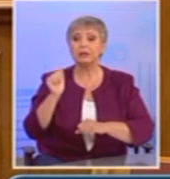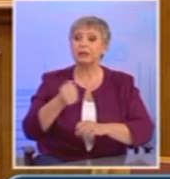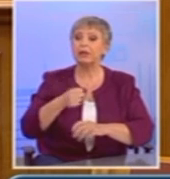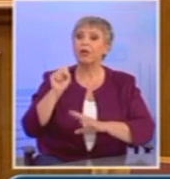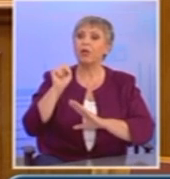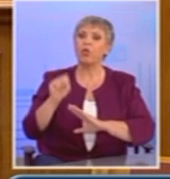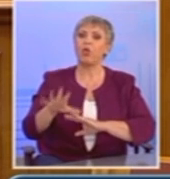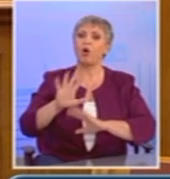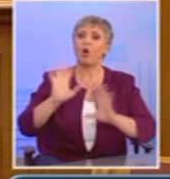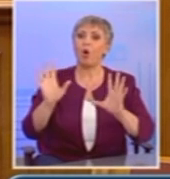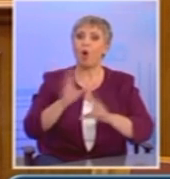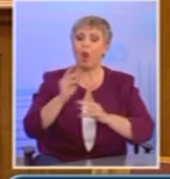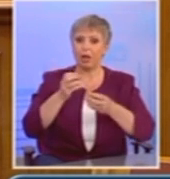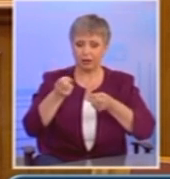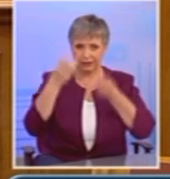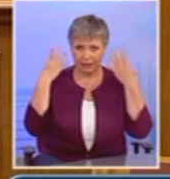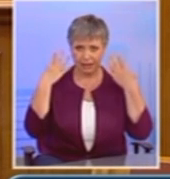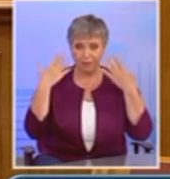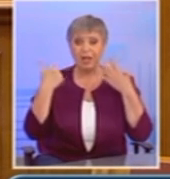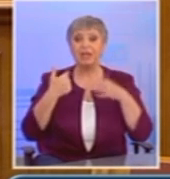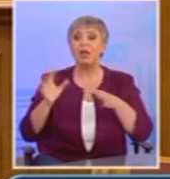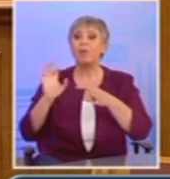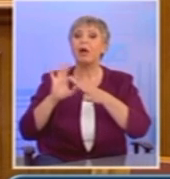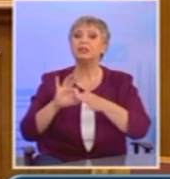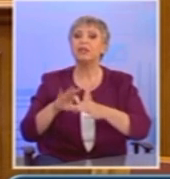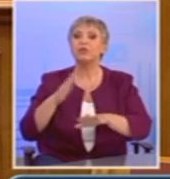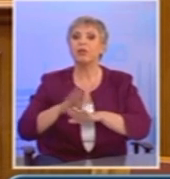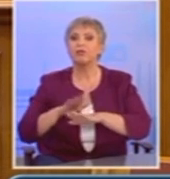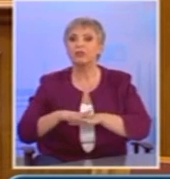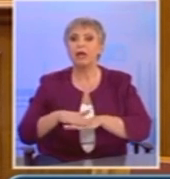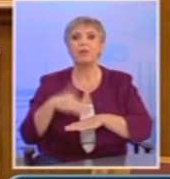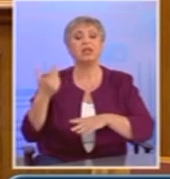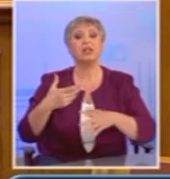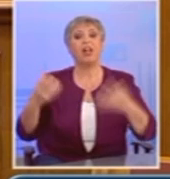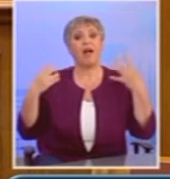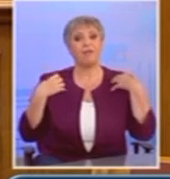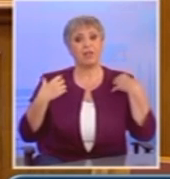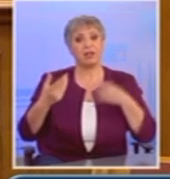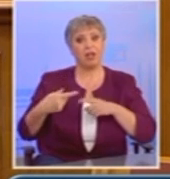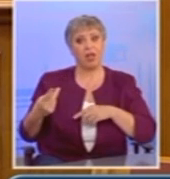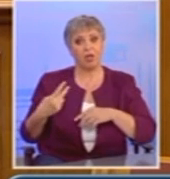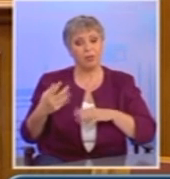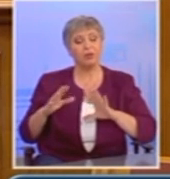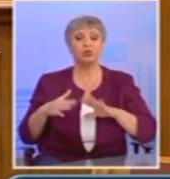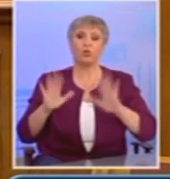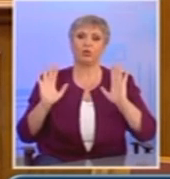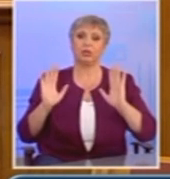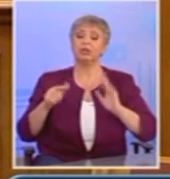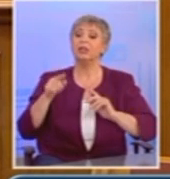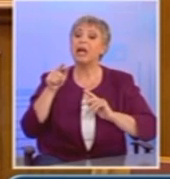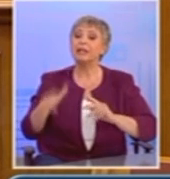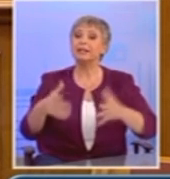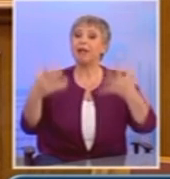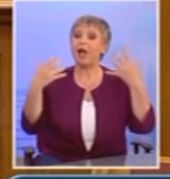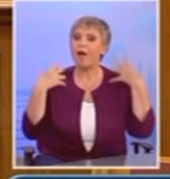αμαρτιών. Δεν είναι συνενοχή. Δεν είναι συνευθύνη. Έχετε ακέραια την ευθύνη για το σημείο